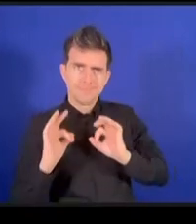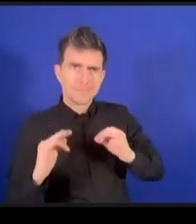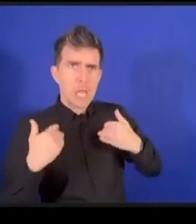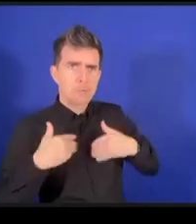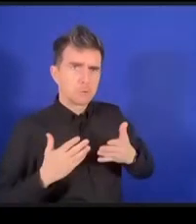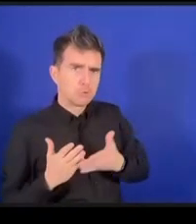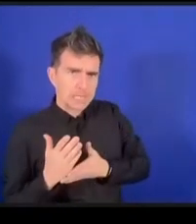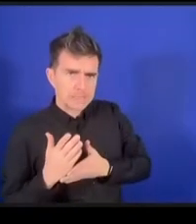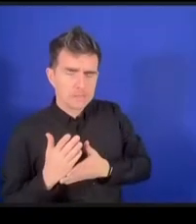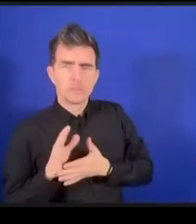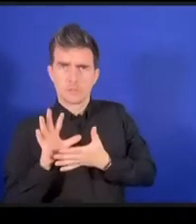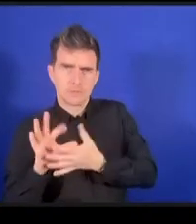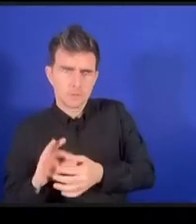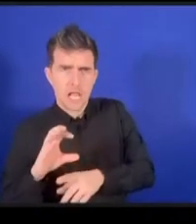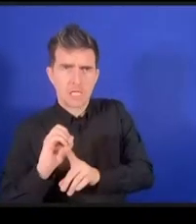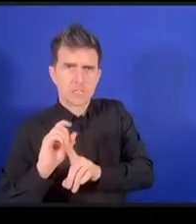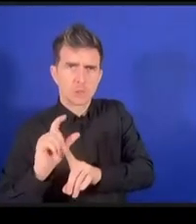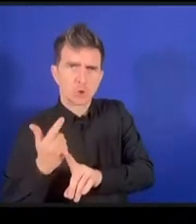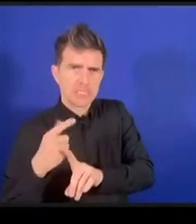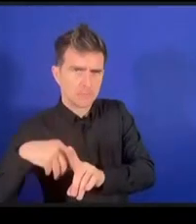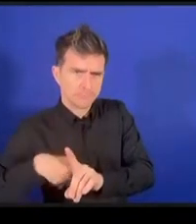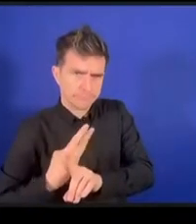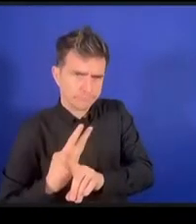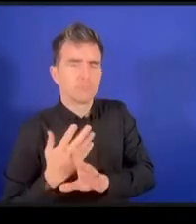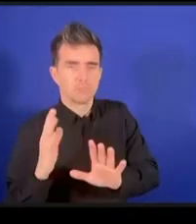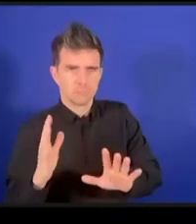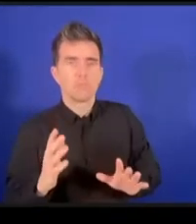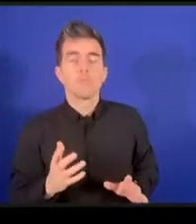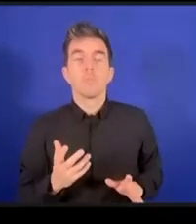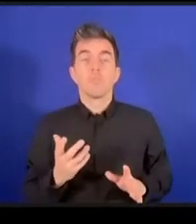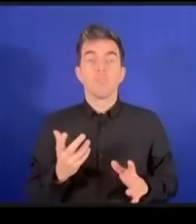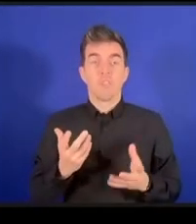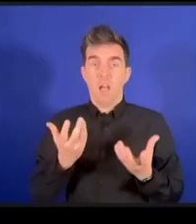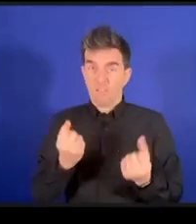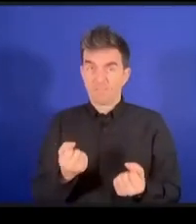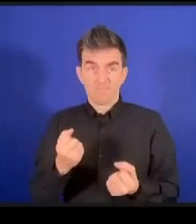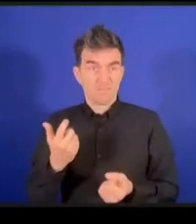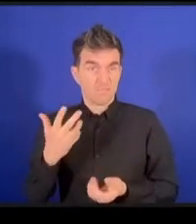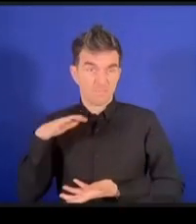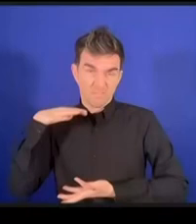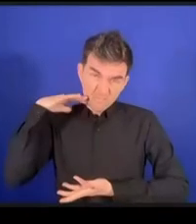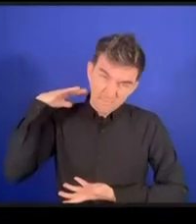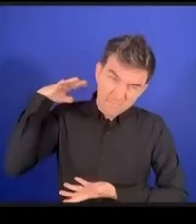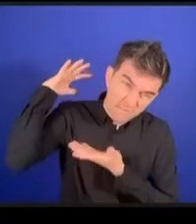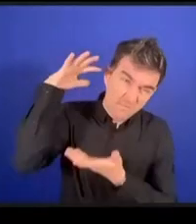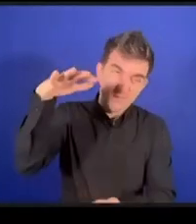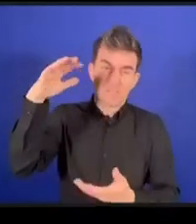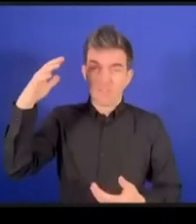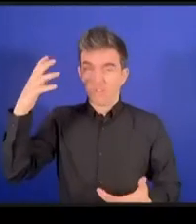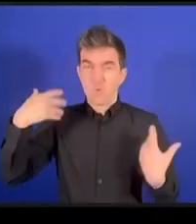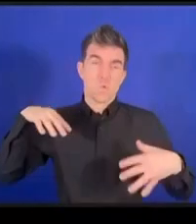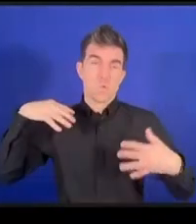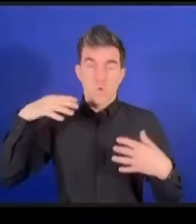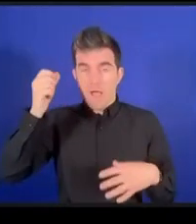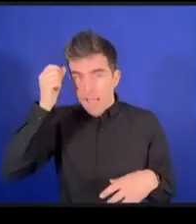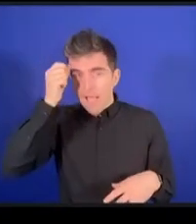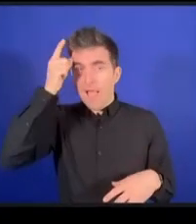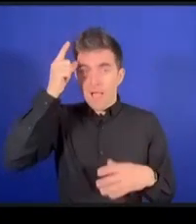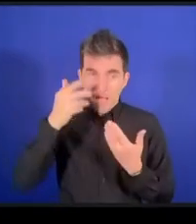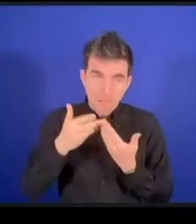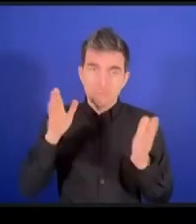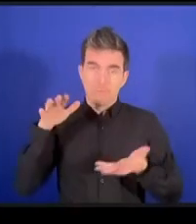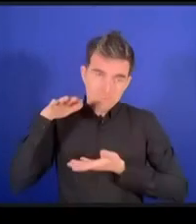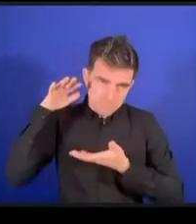оценить этот разрыв понять чего не хватает И что необходимо Каково